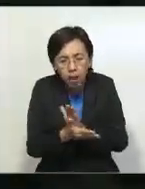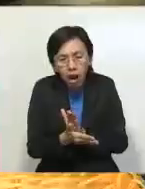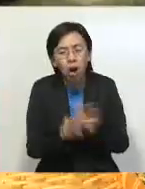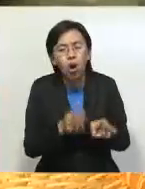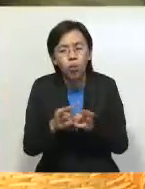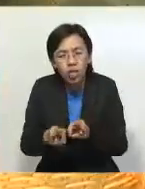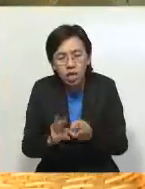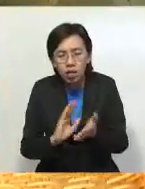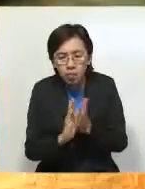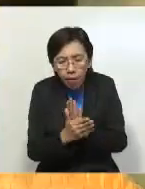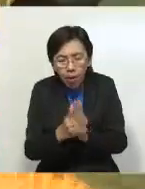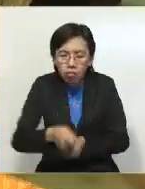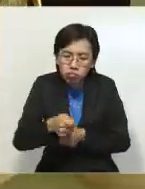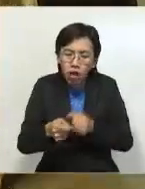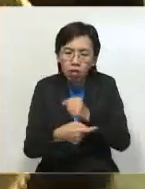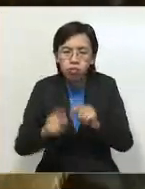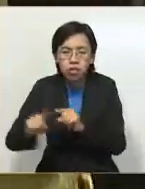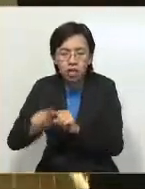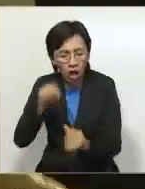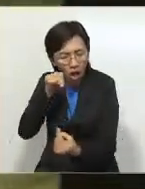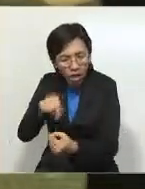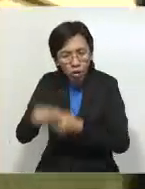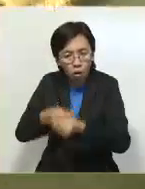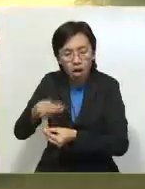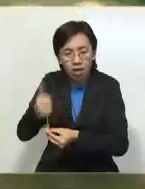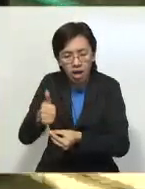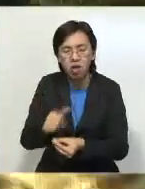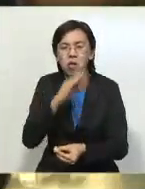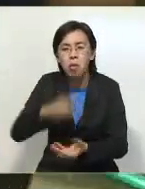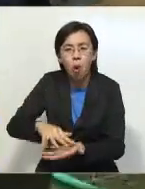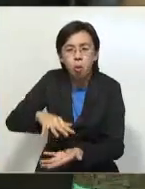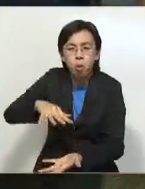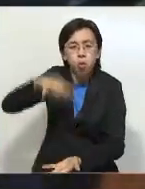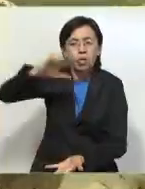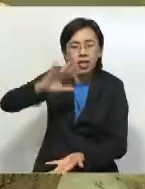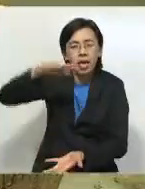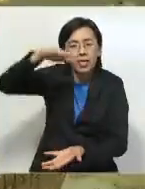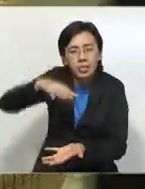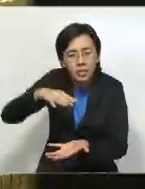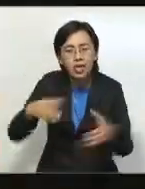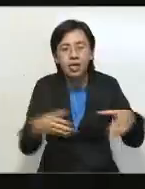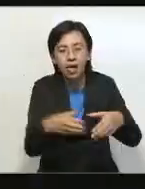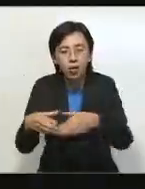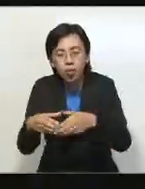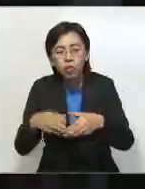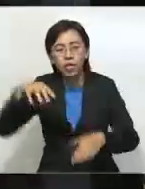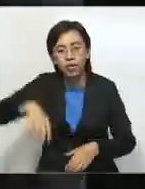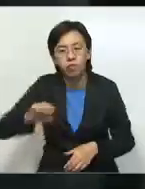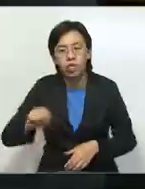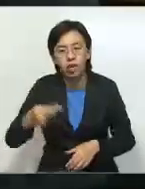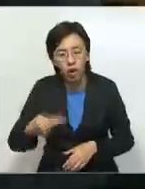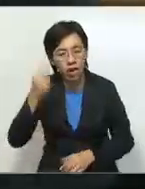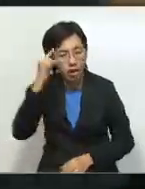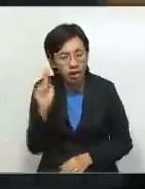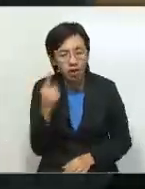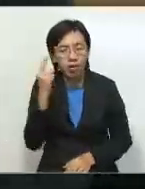ลูกพืชอย่างเหมาะสมให้ตรงกับความต้องการของตลาดและต้องควบคุมปริมาณการผลิตให้เกิดการรวมกลุ่มในรูปแบบสหกรณ์สร้างหลักคิ